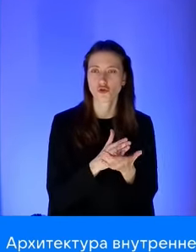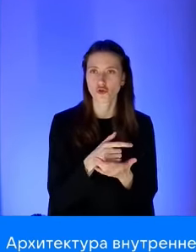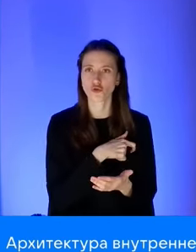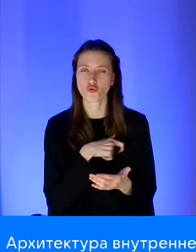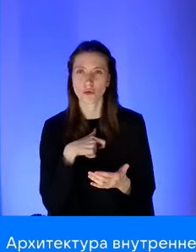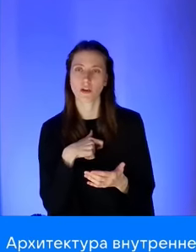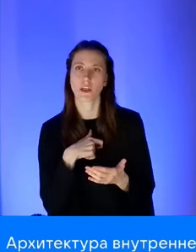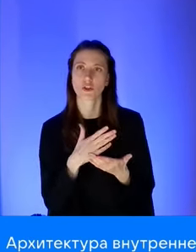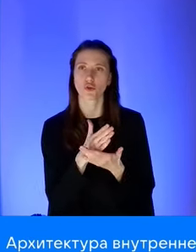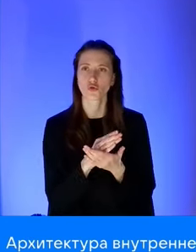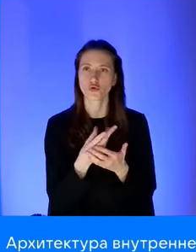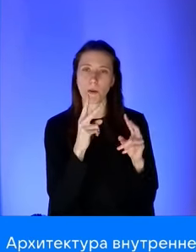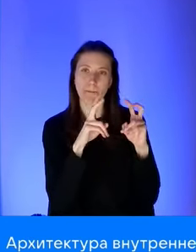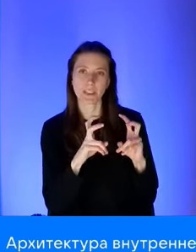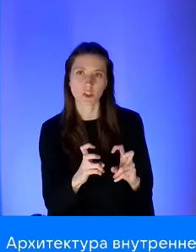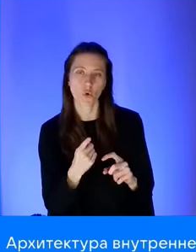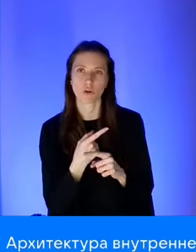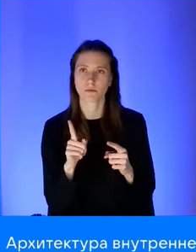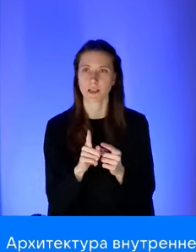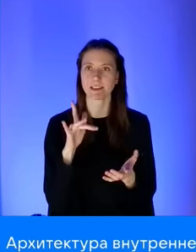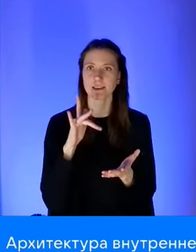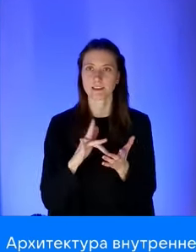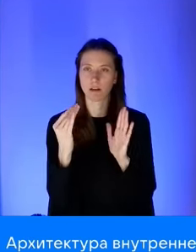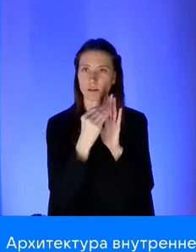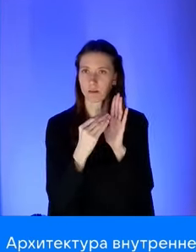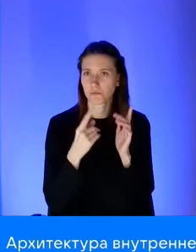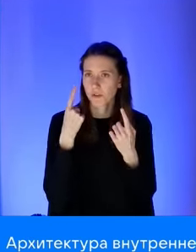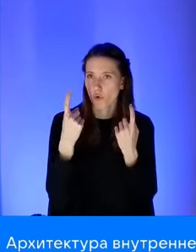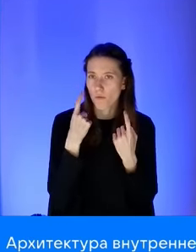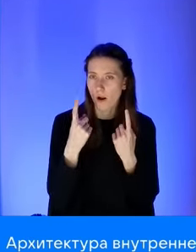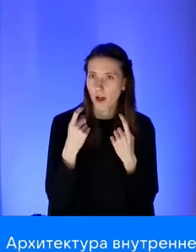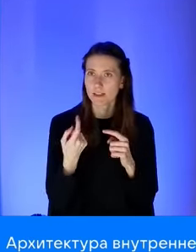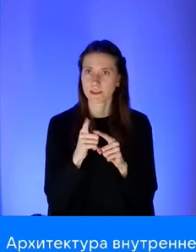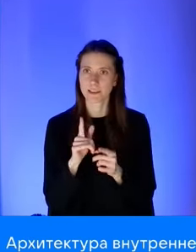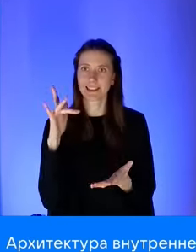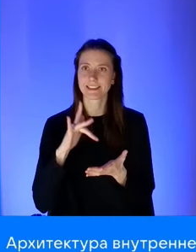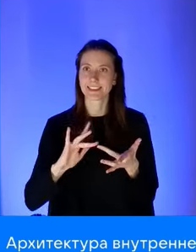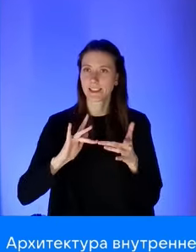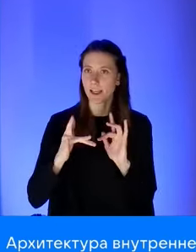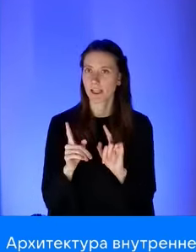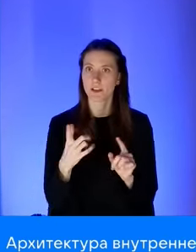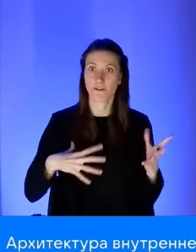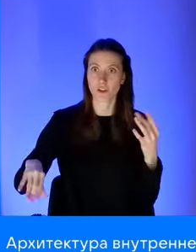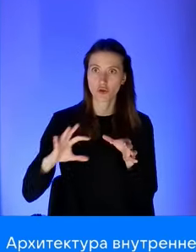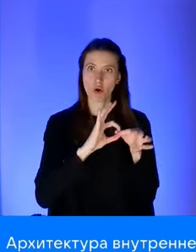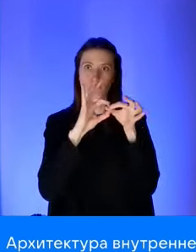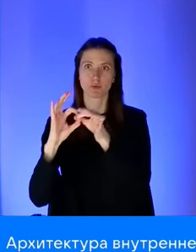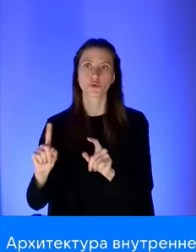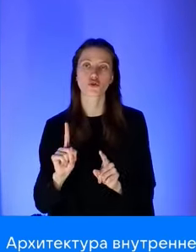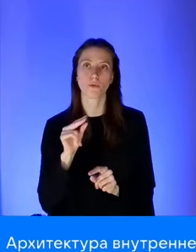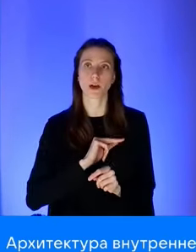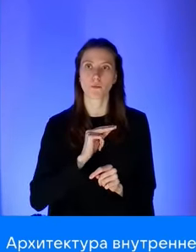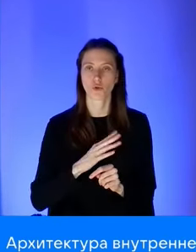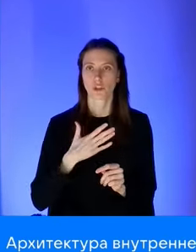S3 это дата-центр это сеть всё вместе взято для того чтобы функционировали наши приложения и